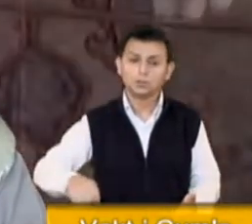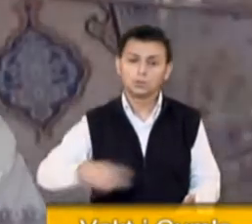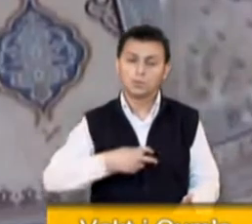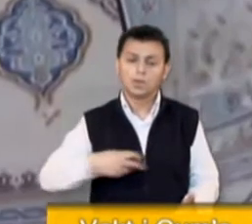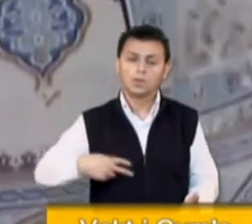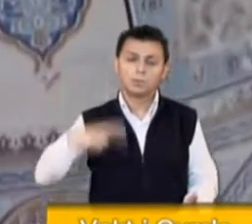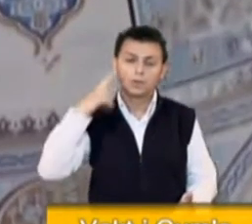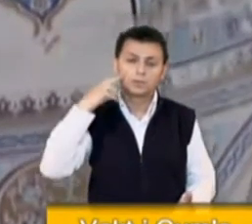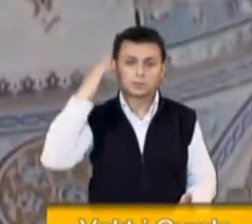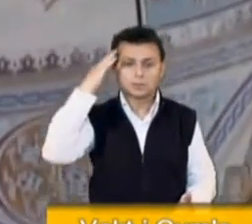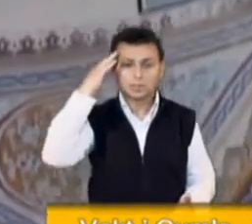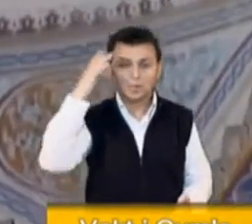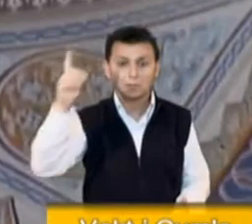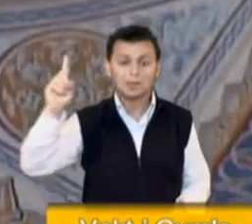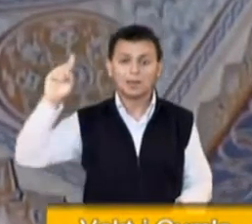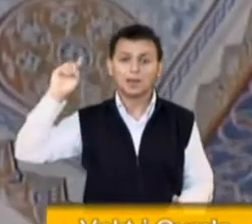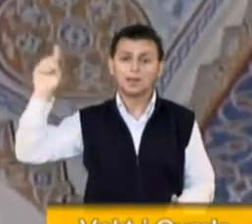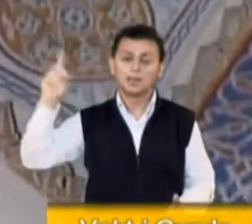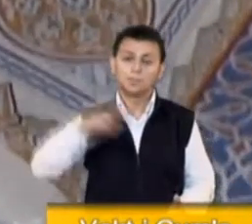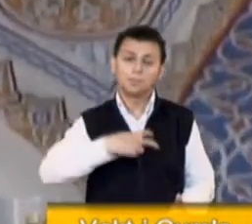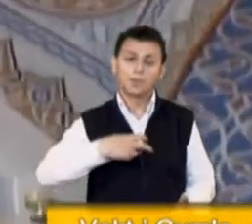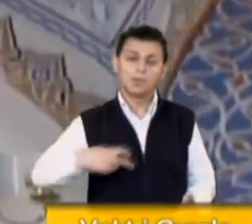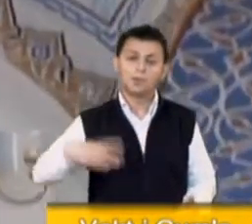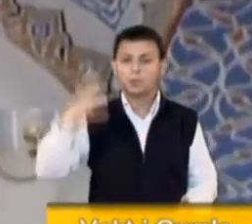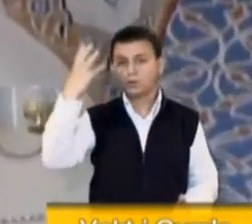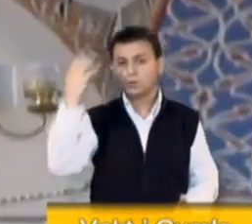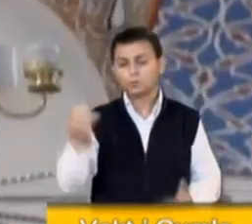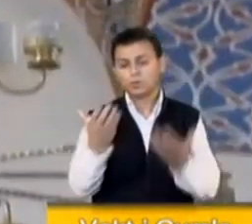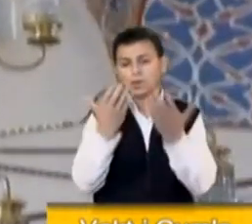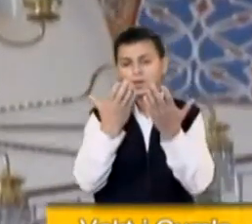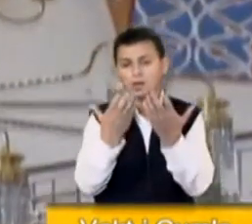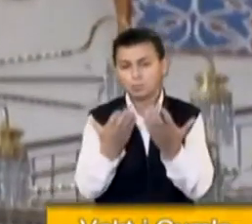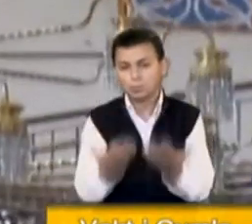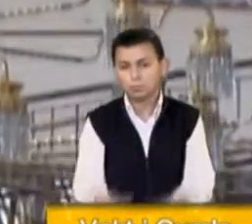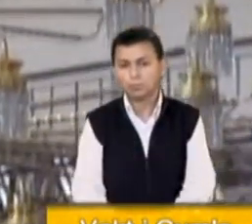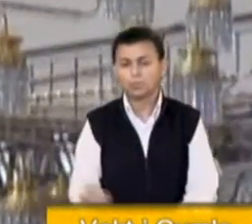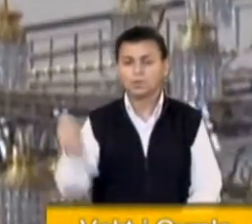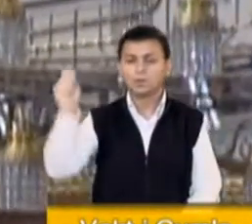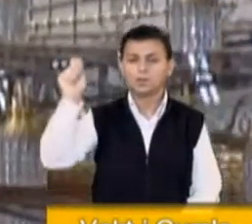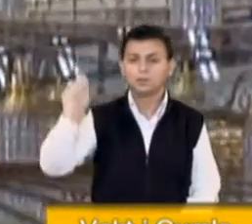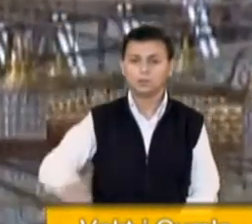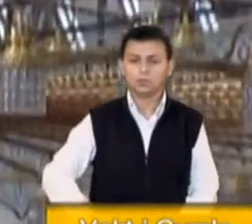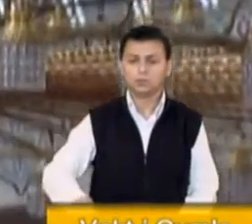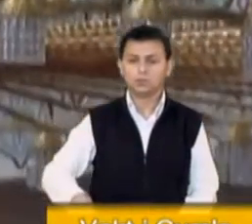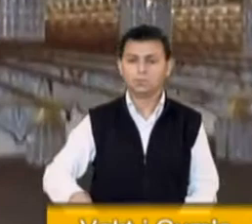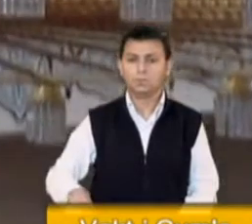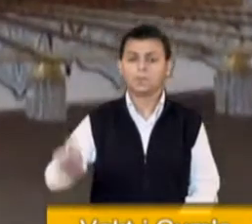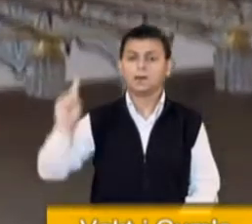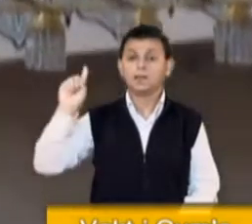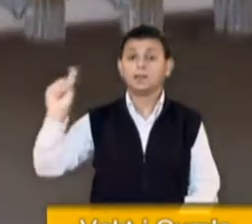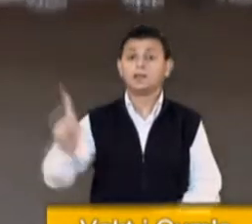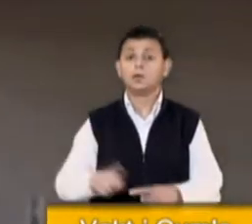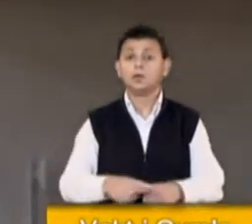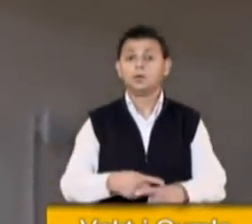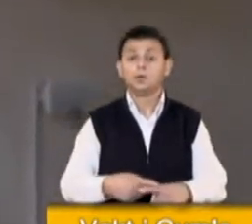kulu ve Resulü olduğunu tasdik ediyorum diyerek Allah'a hiçbir şeyi ortak koşmama hususunda biat etmek